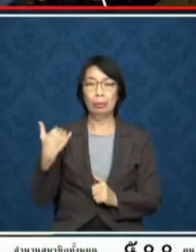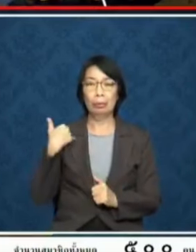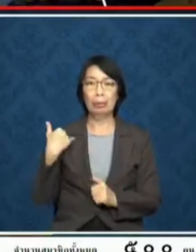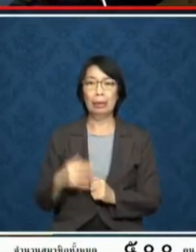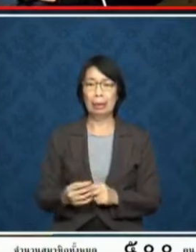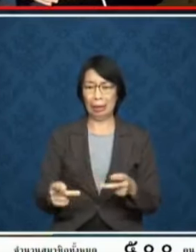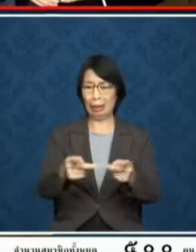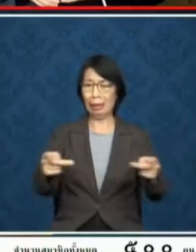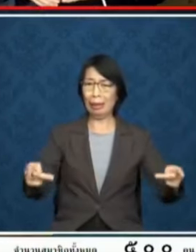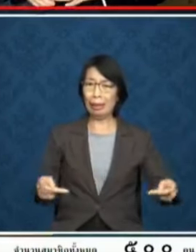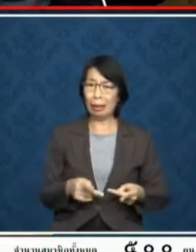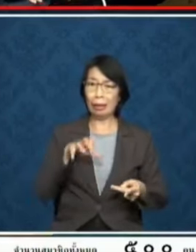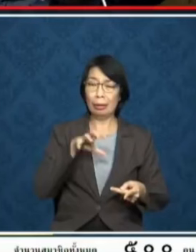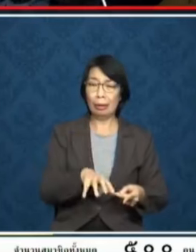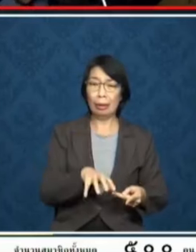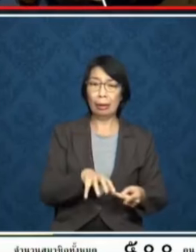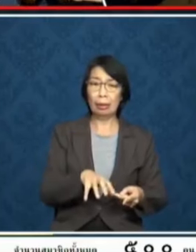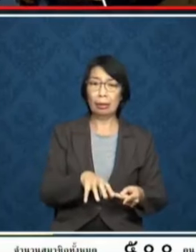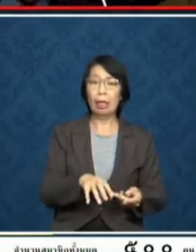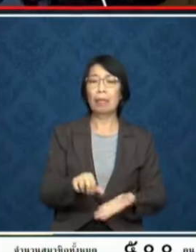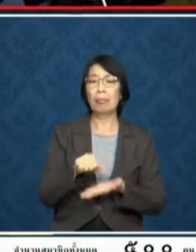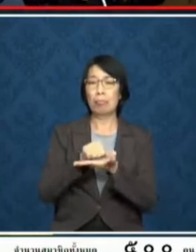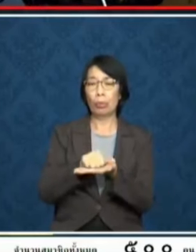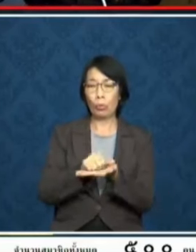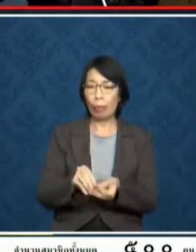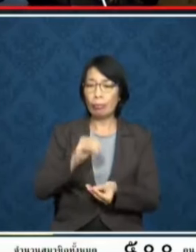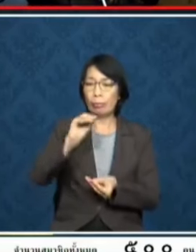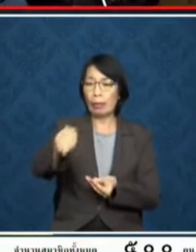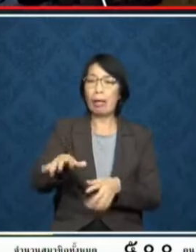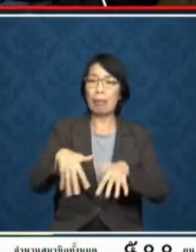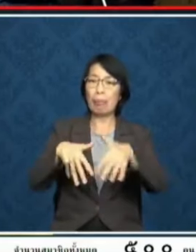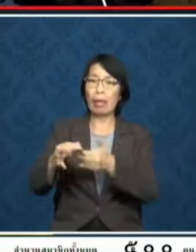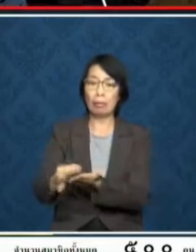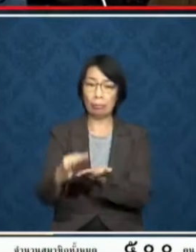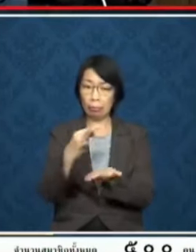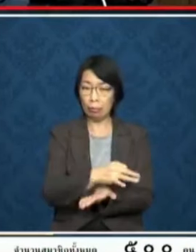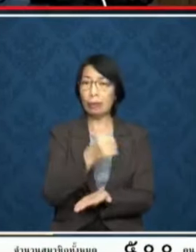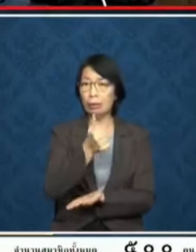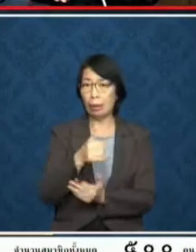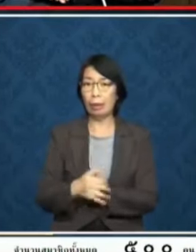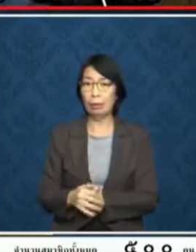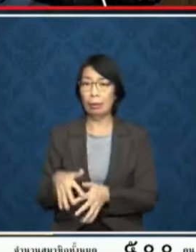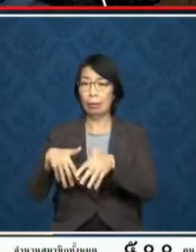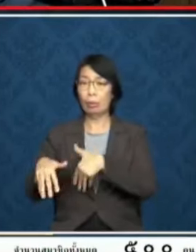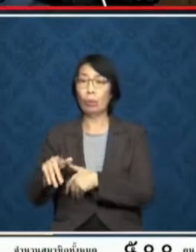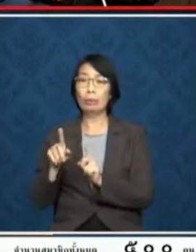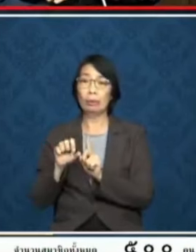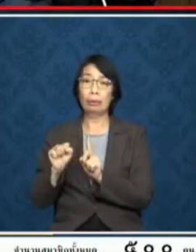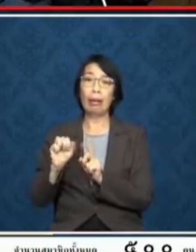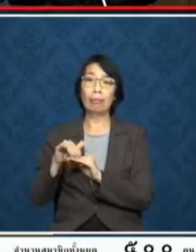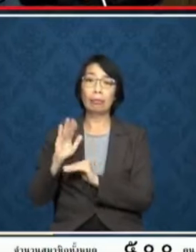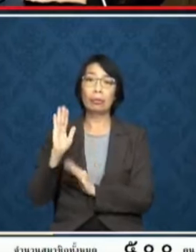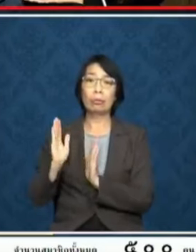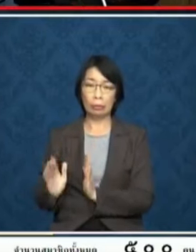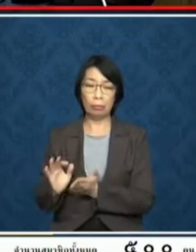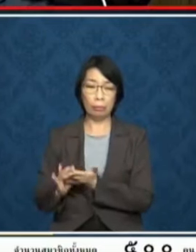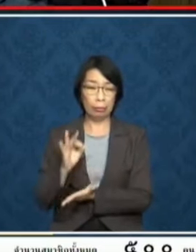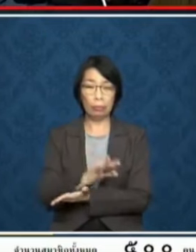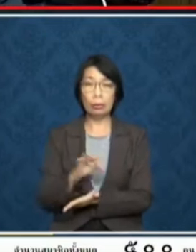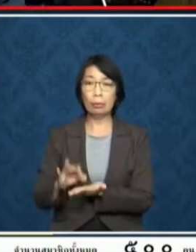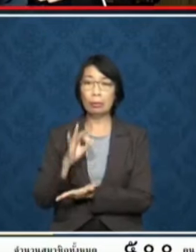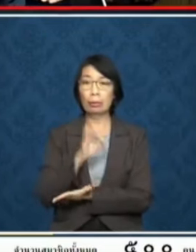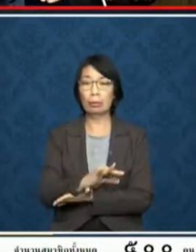านี้เข้าไปบริการให้ประชาชนได้ใช้ณวันนี้มีประชาชนมากกว่าแสนคนค่ะที่ต้องใช้ไฟจ